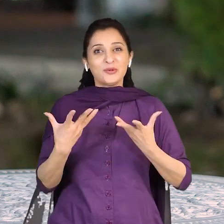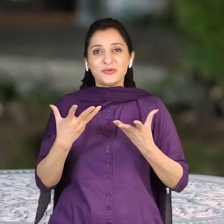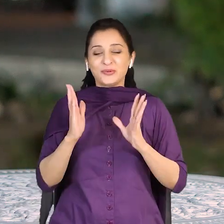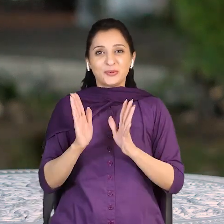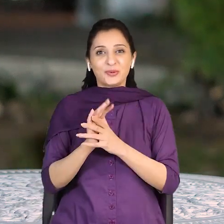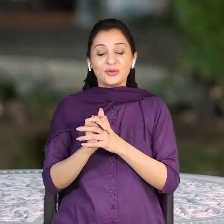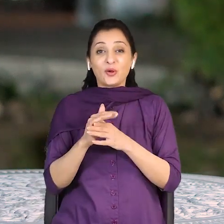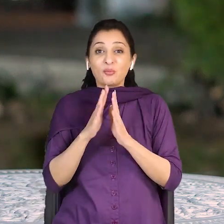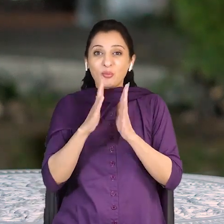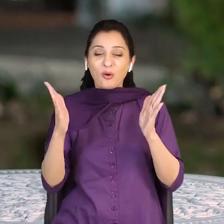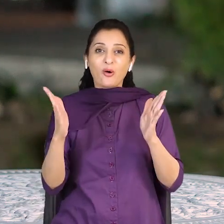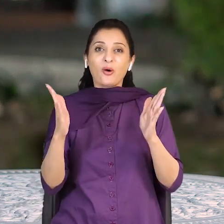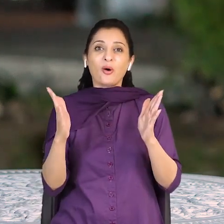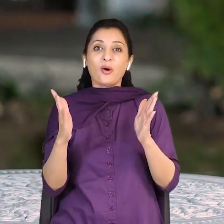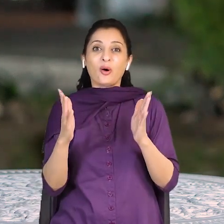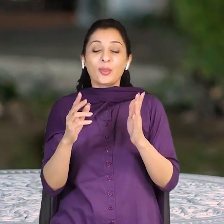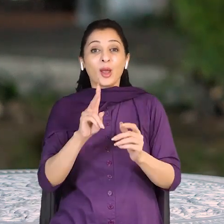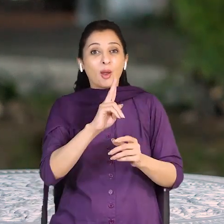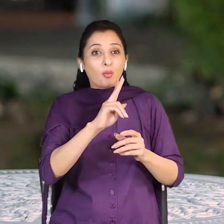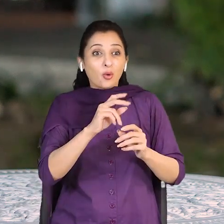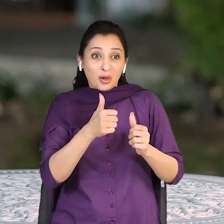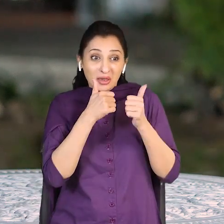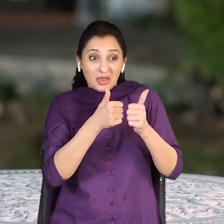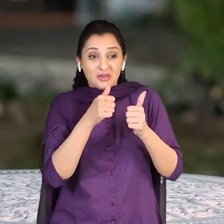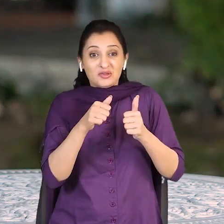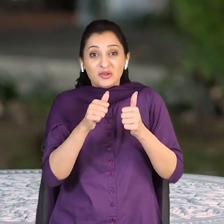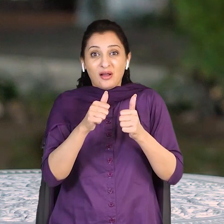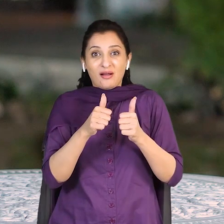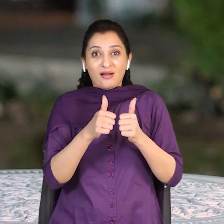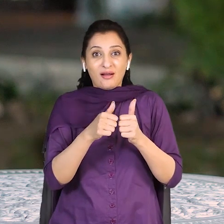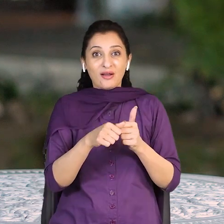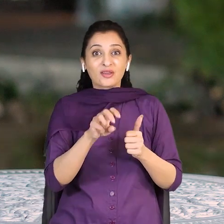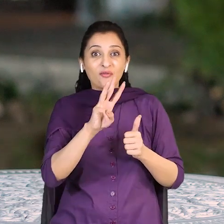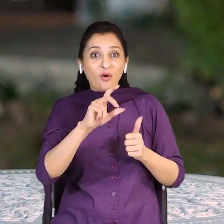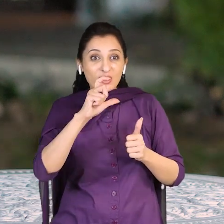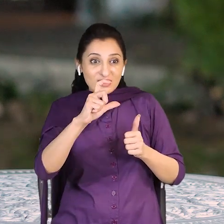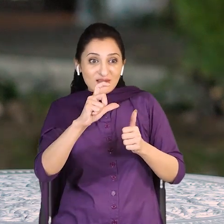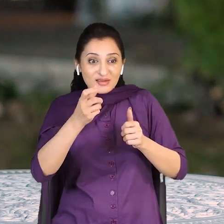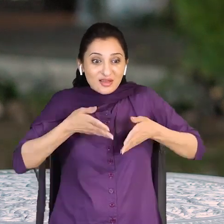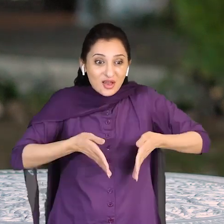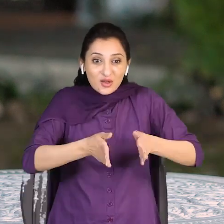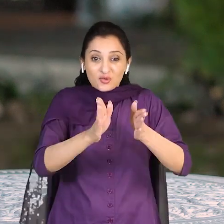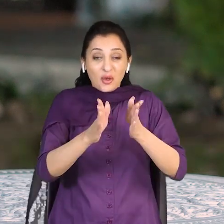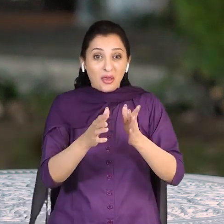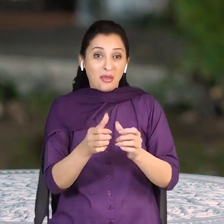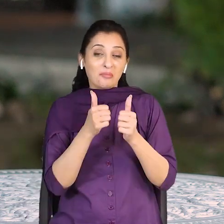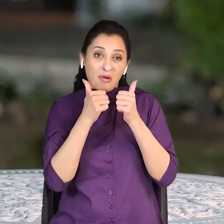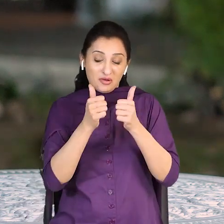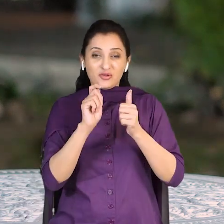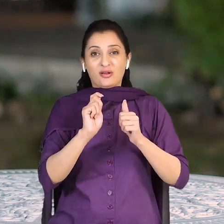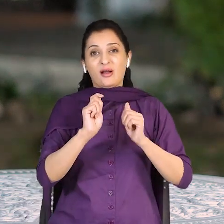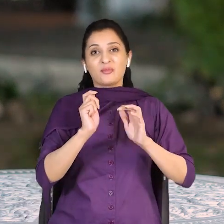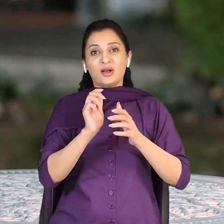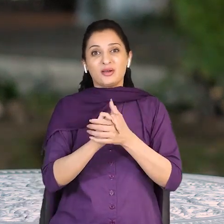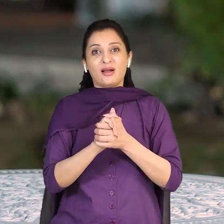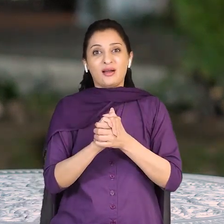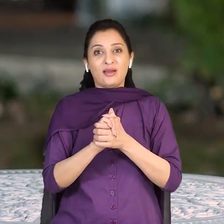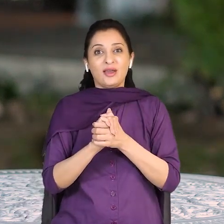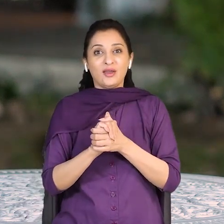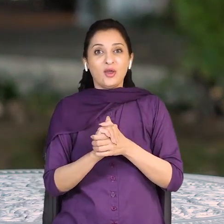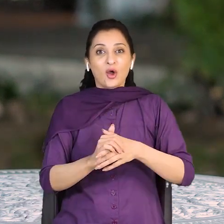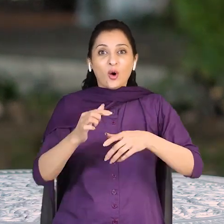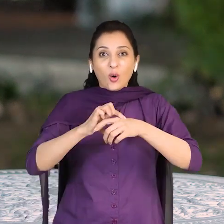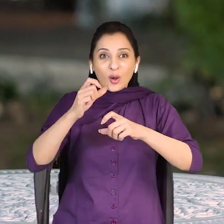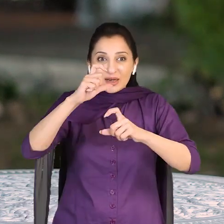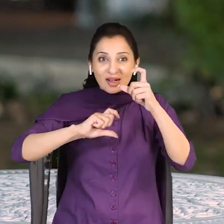गया और वो फिर उसके बाद लाहौर फोर्ट भी आई और वहाँ पर भी जो है इन्होंने बहुत इन्जॉय किया और बहुत इस